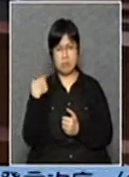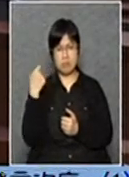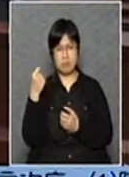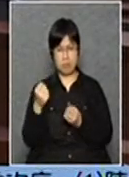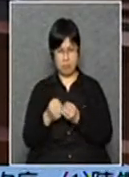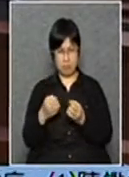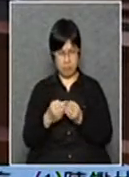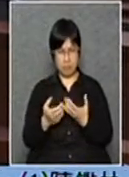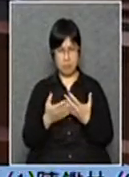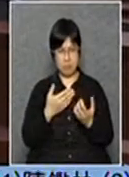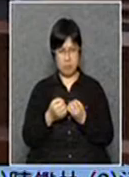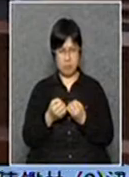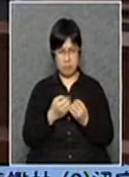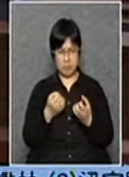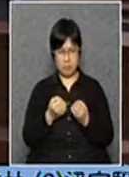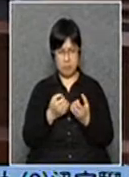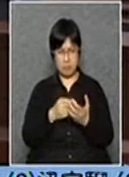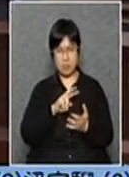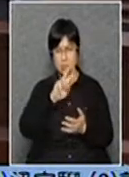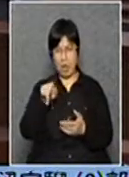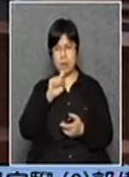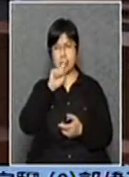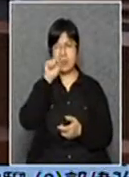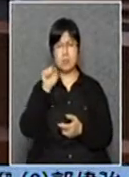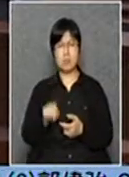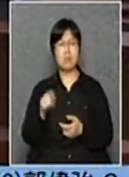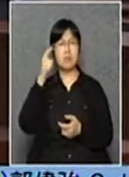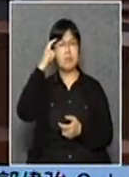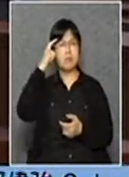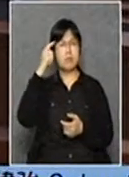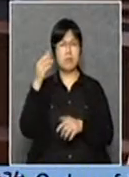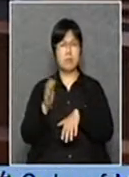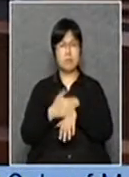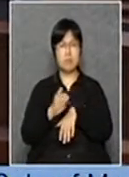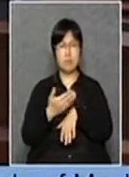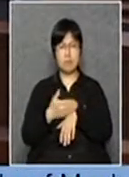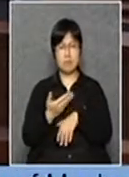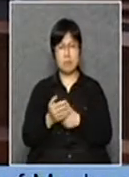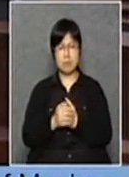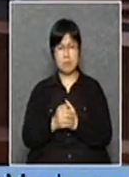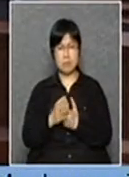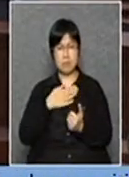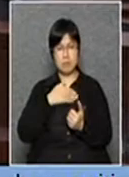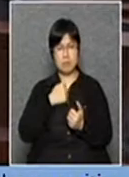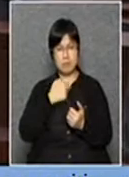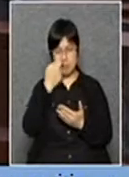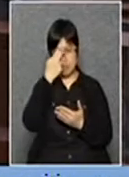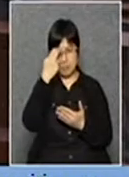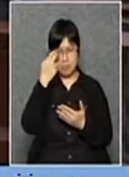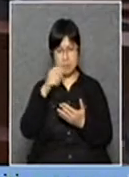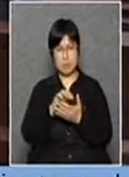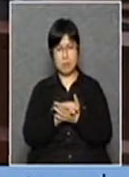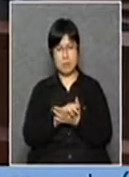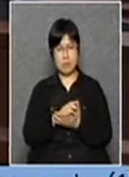事幹咧，嚟突顯出呢個問題。我哋啱啱就準備審議，但係蝦碌